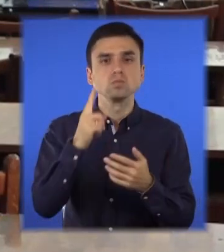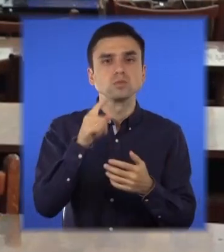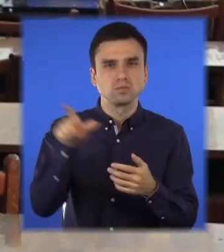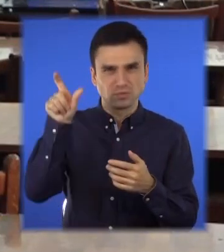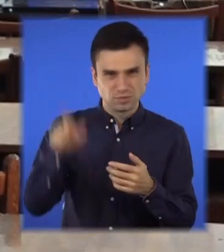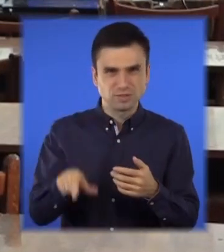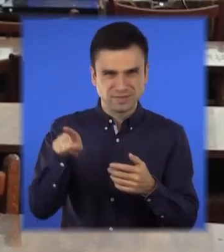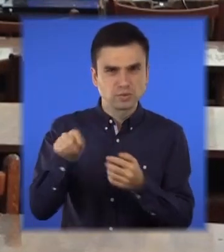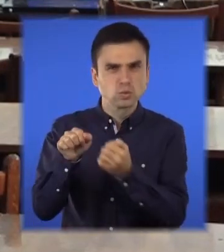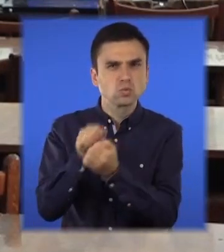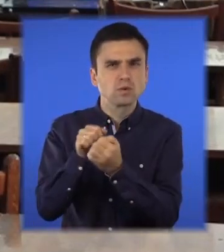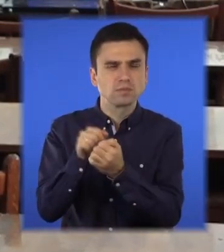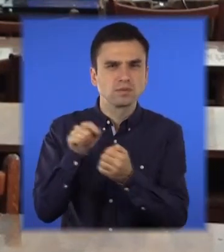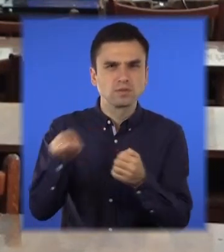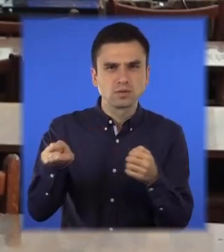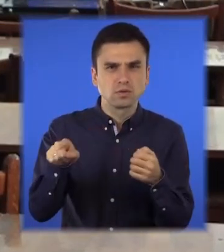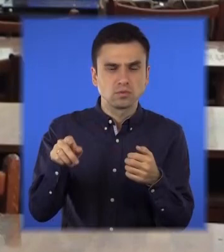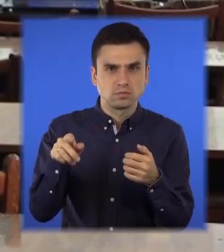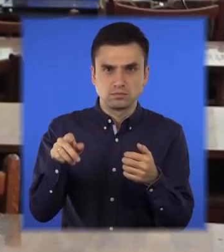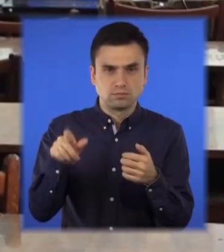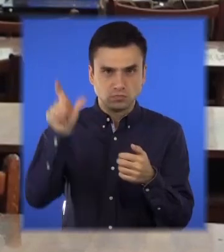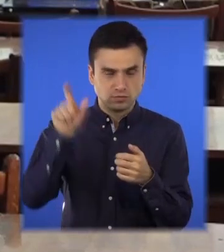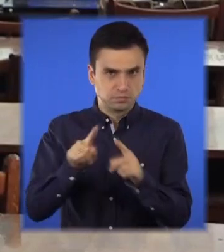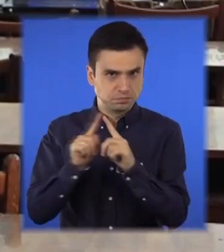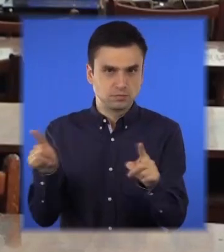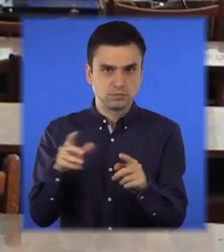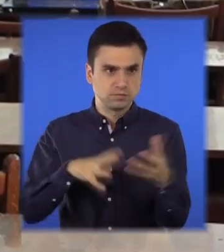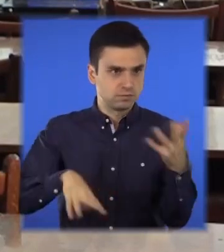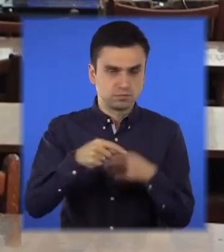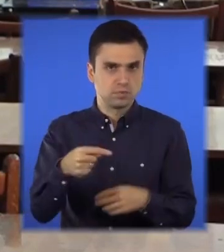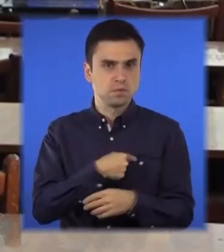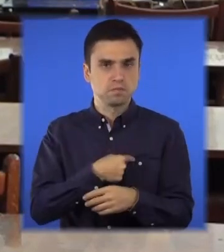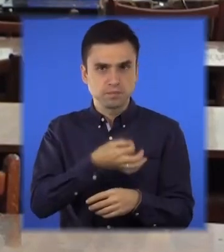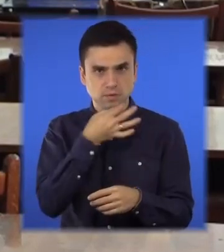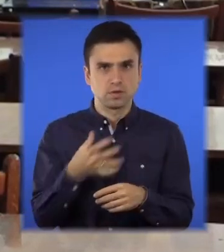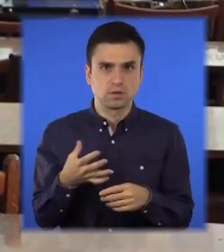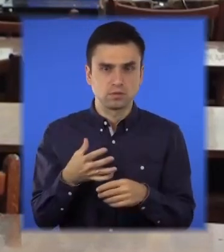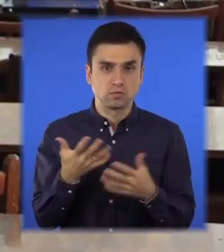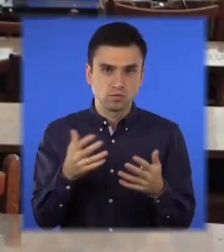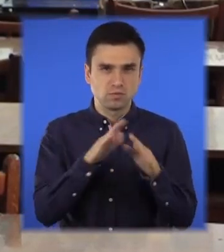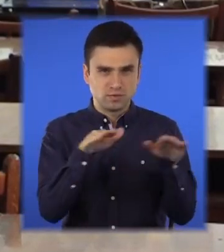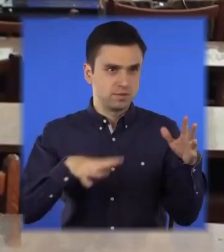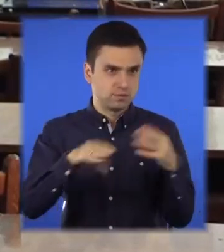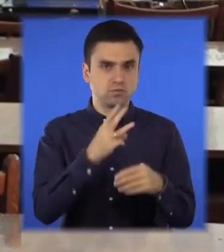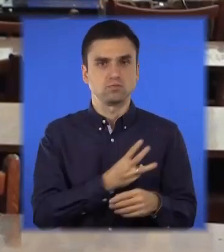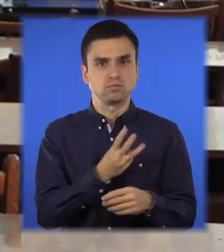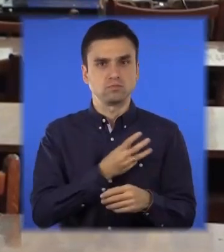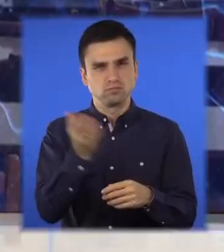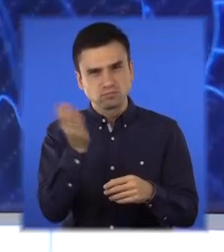Олександровича Сухомлинського їх дуже вразила, тому сьогодні доповіді будуть від студентів.